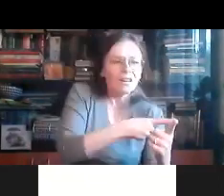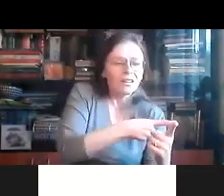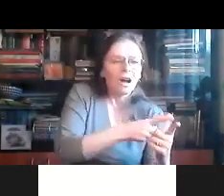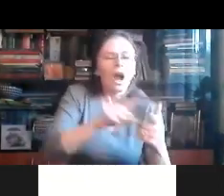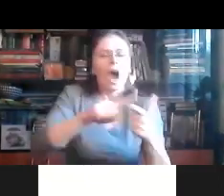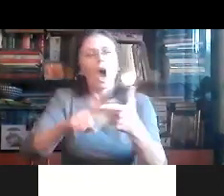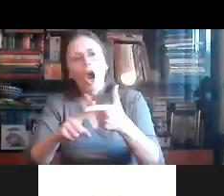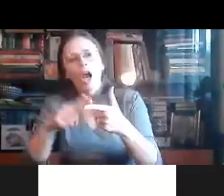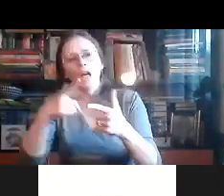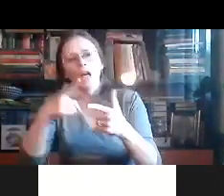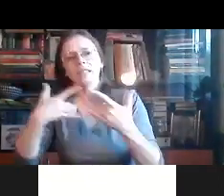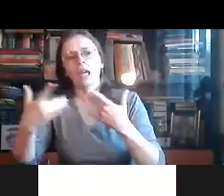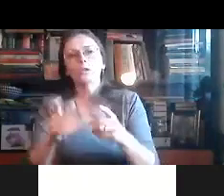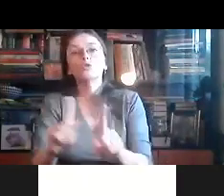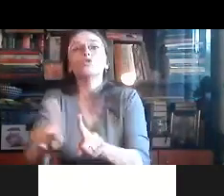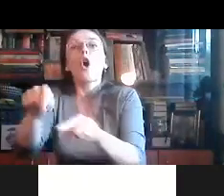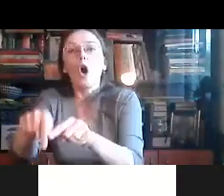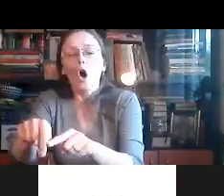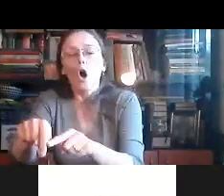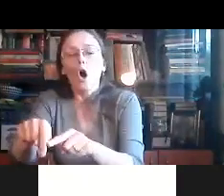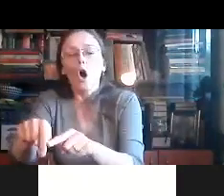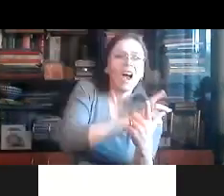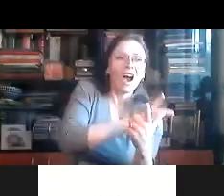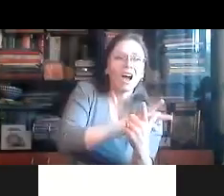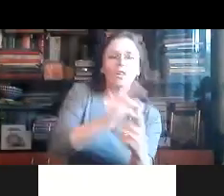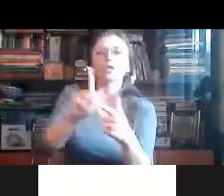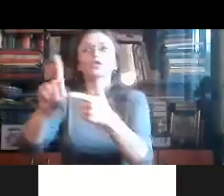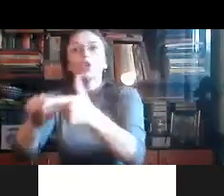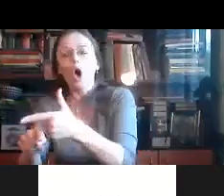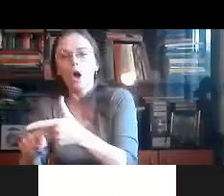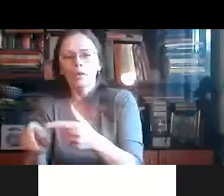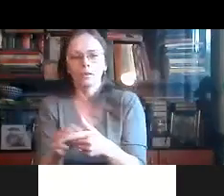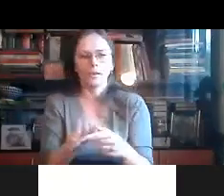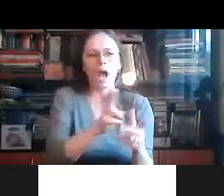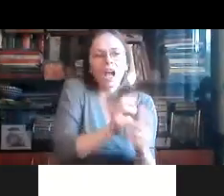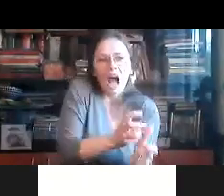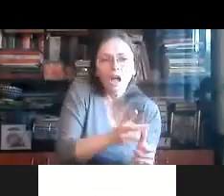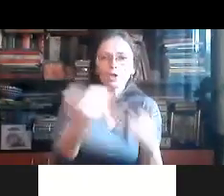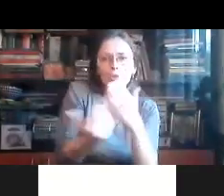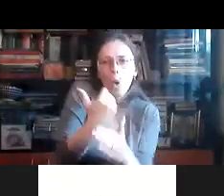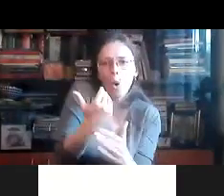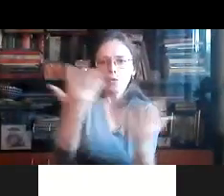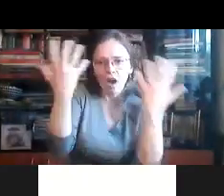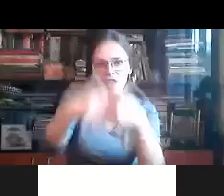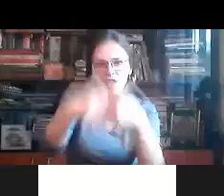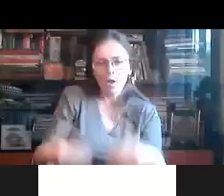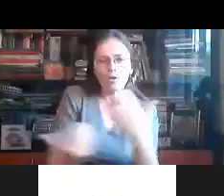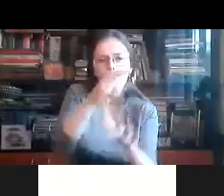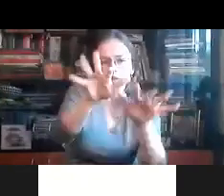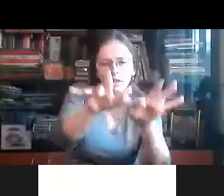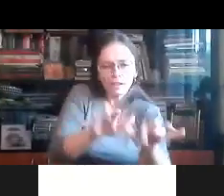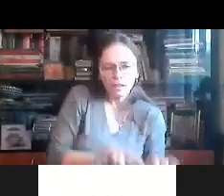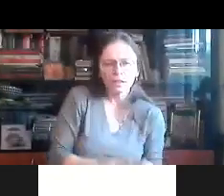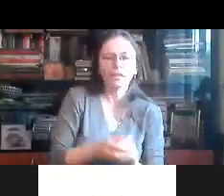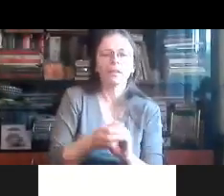очень важной, чтобы за какими-то новыми технологиями, новыми какими-то способами,